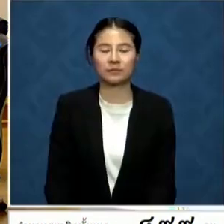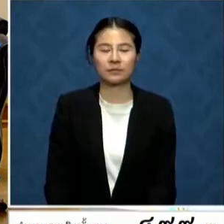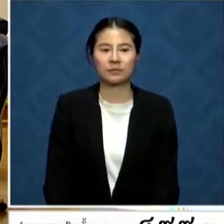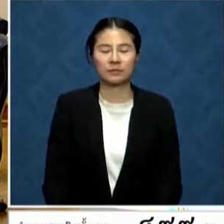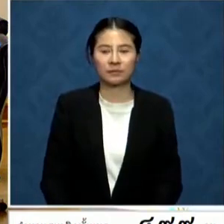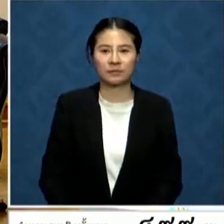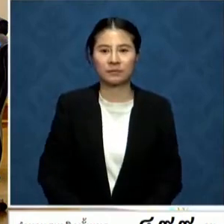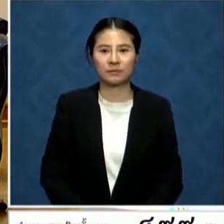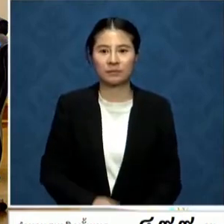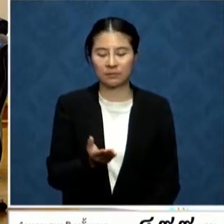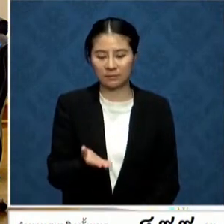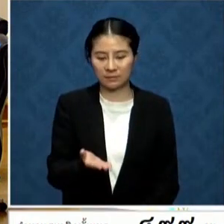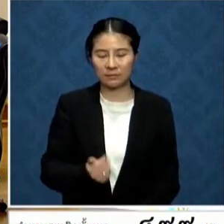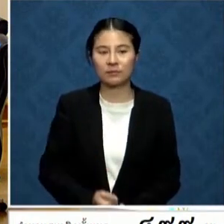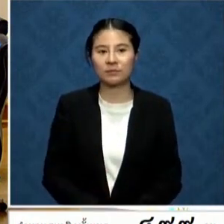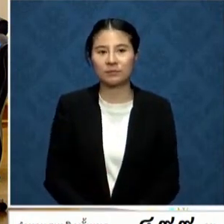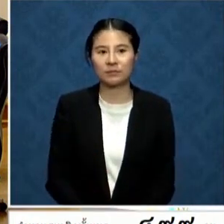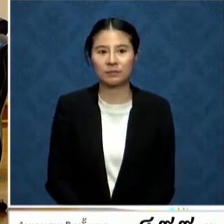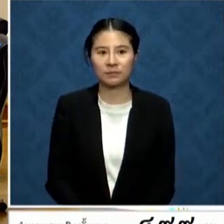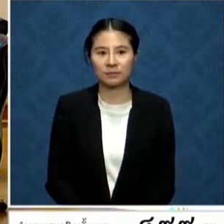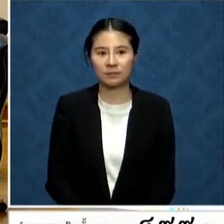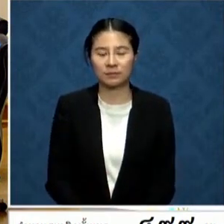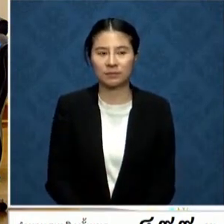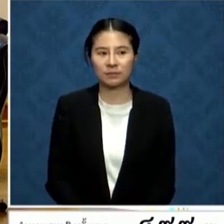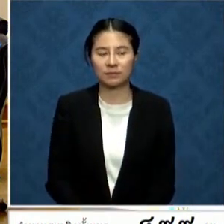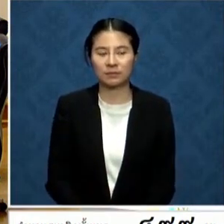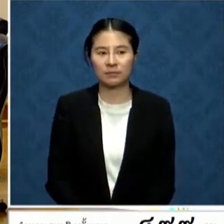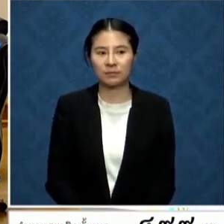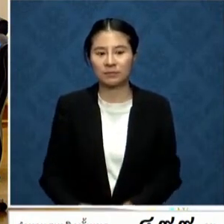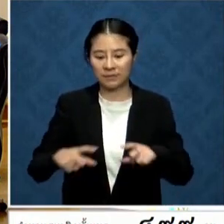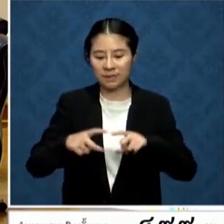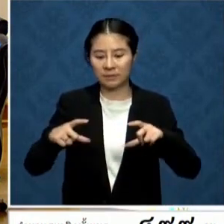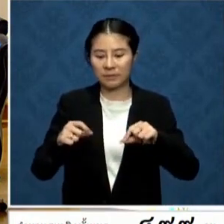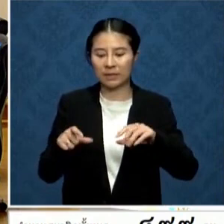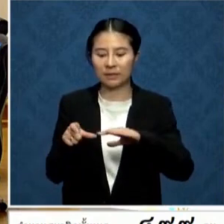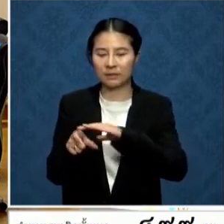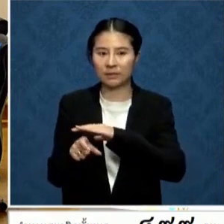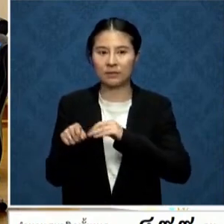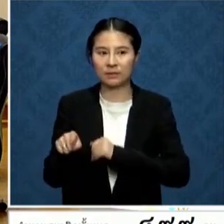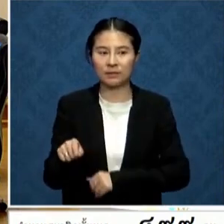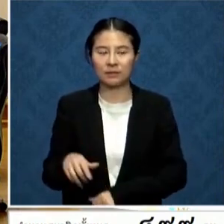ครับขอเชิญสมาชิกเอ่อลงชื่อเพื่อแสดงตนนะ